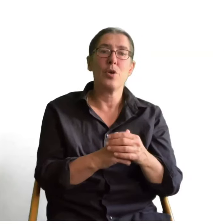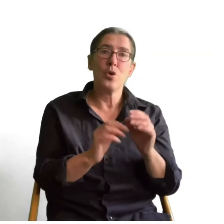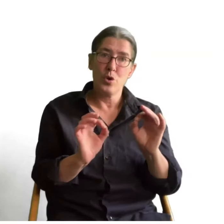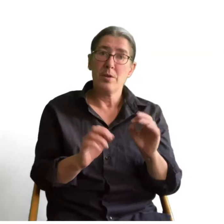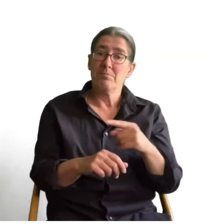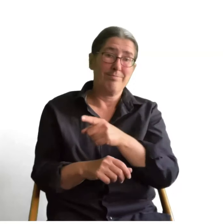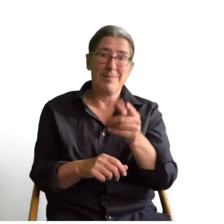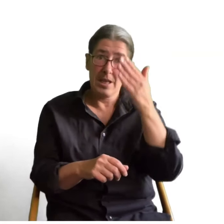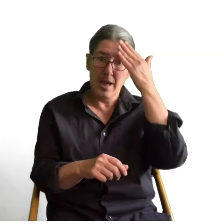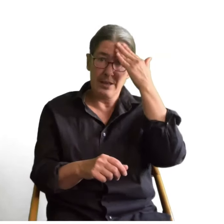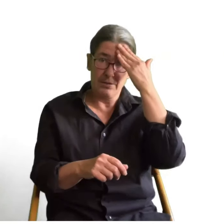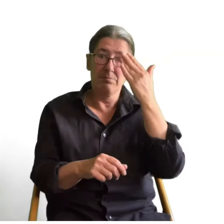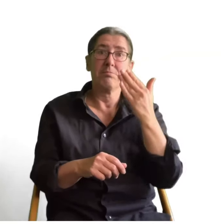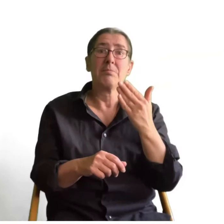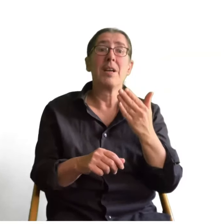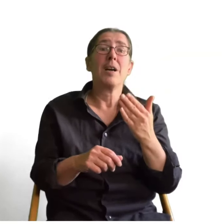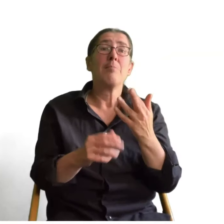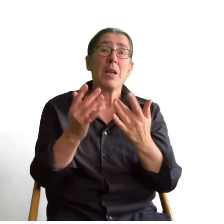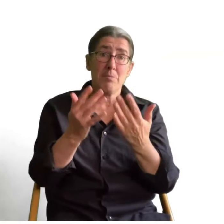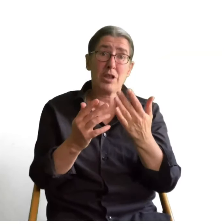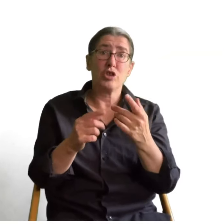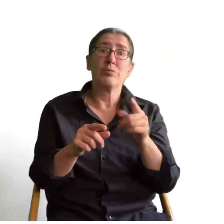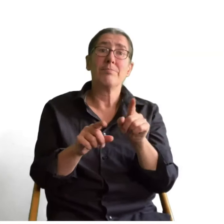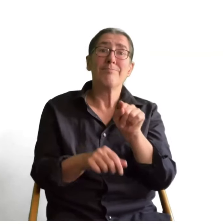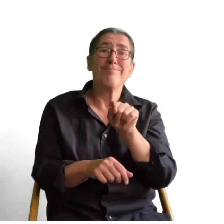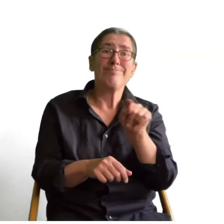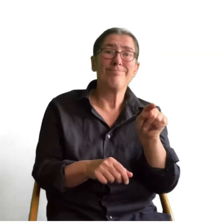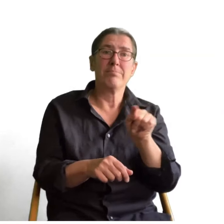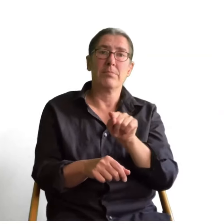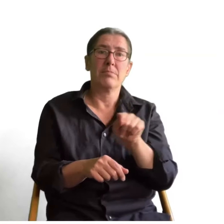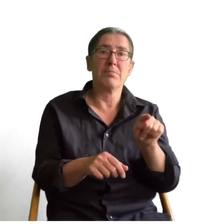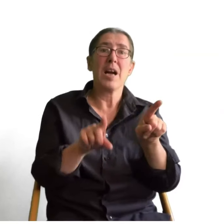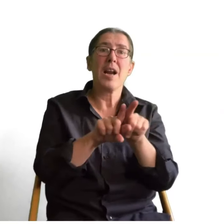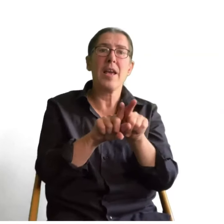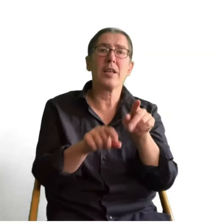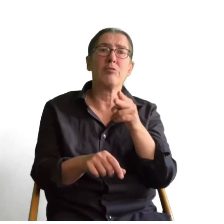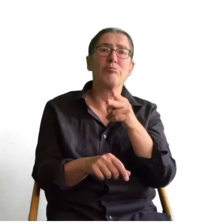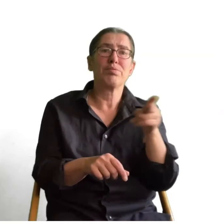Gut, dann kennt ihr das mathematische Gleichheitszeichen.